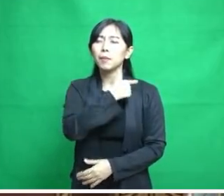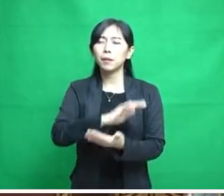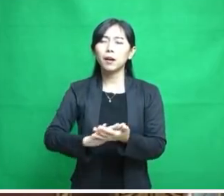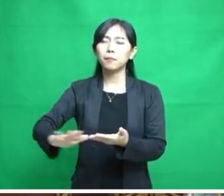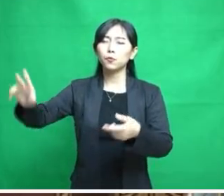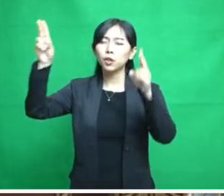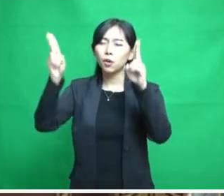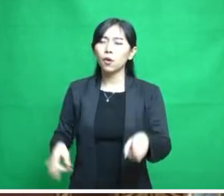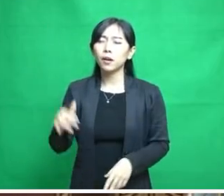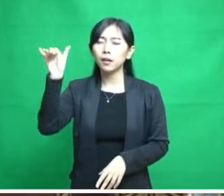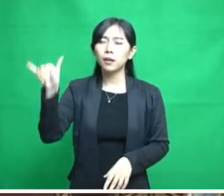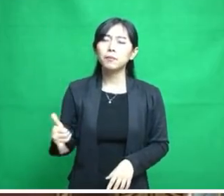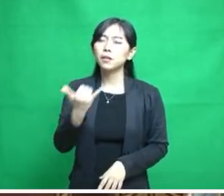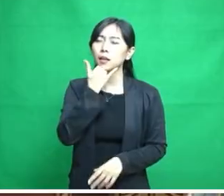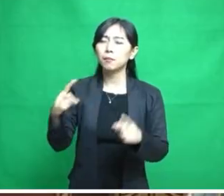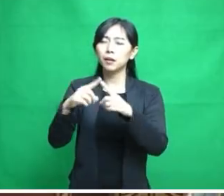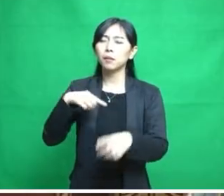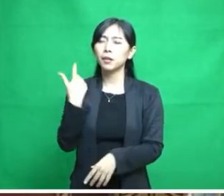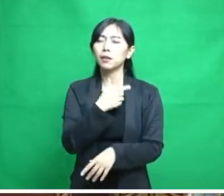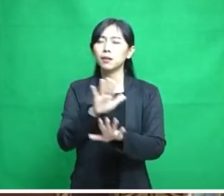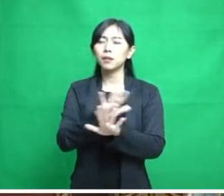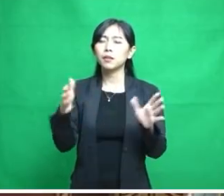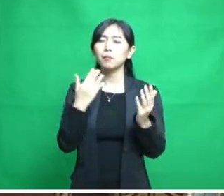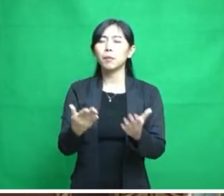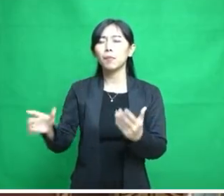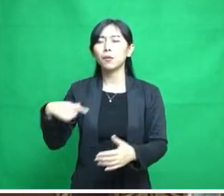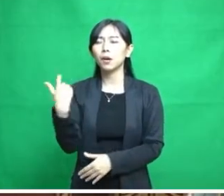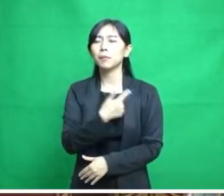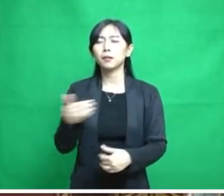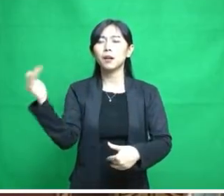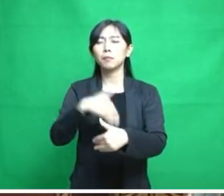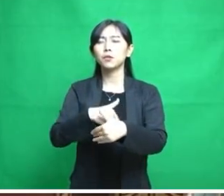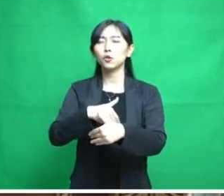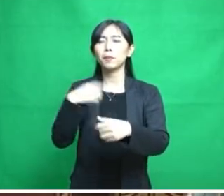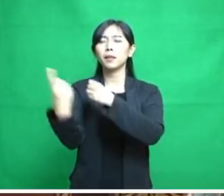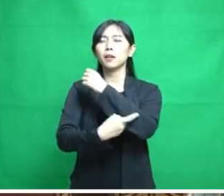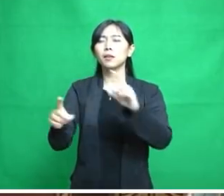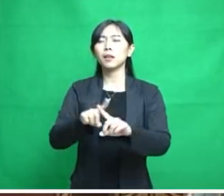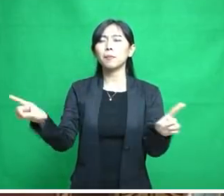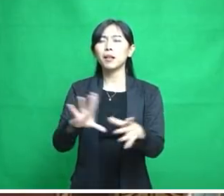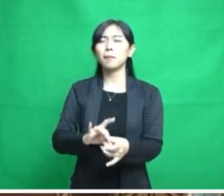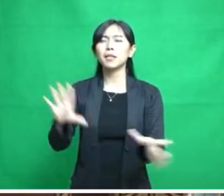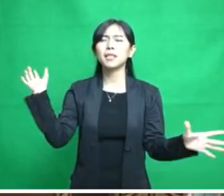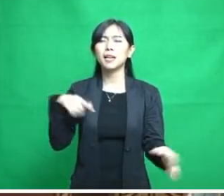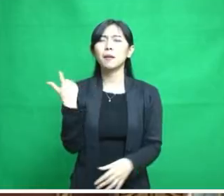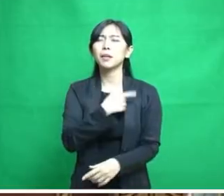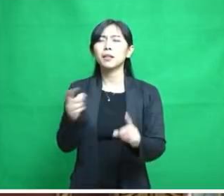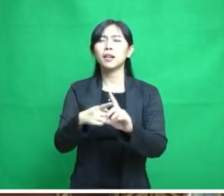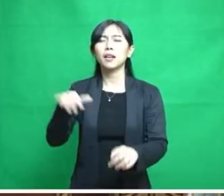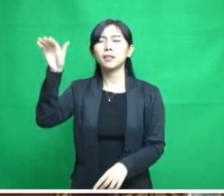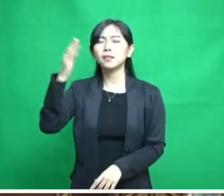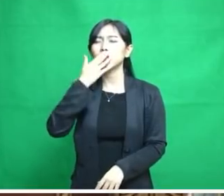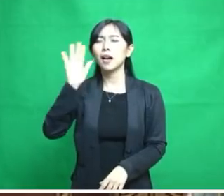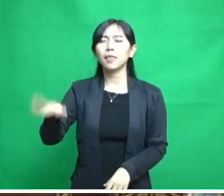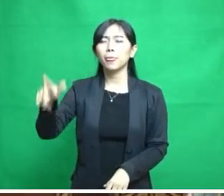seperti kami juga mengampuni orang yang bersalah kepada kami. Dan janganlah membawa kami ke dalam pencobaan, tetapi lepaskanlah kami